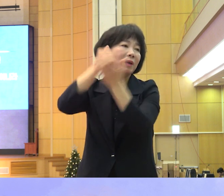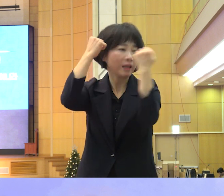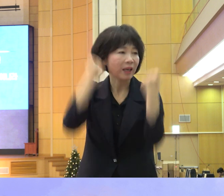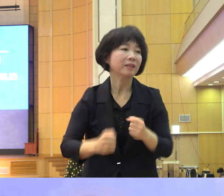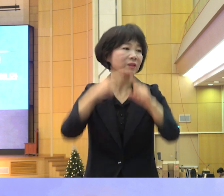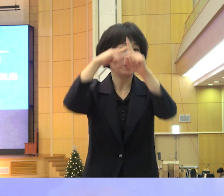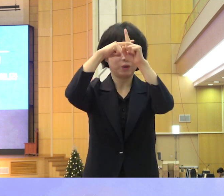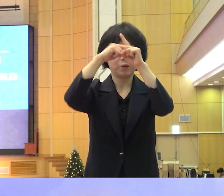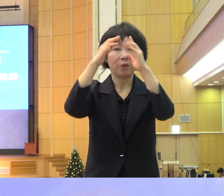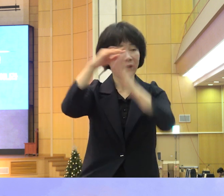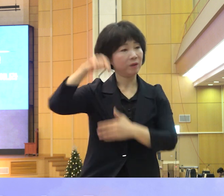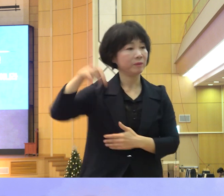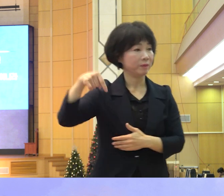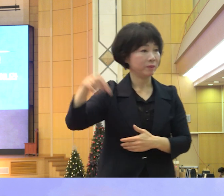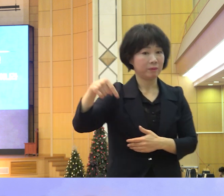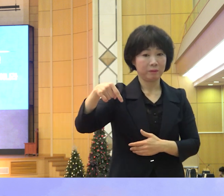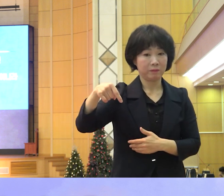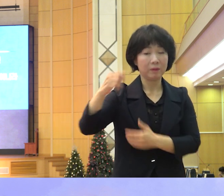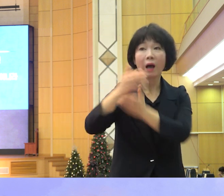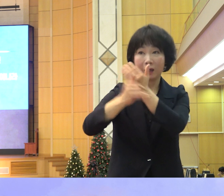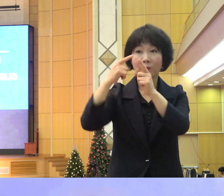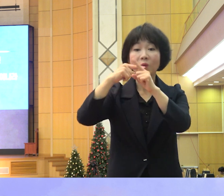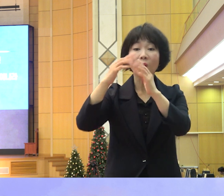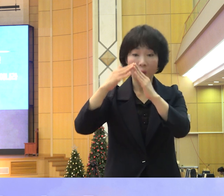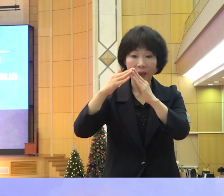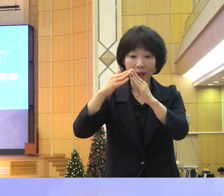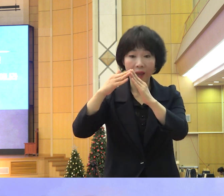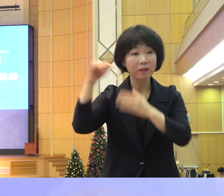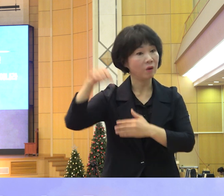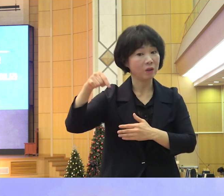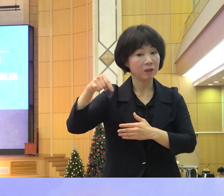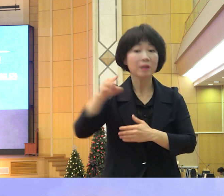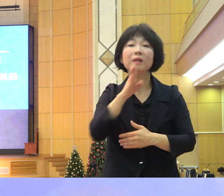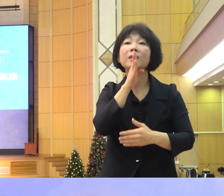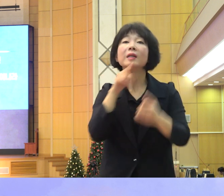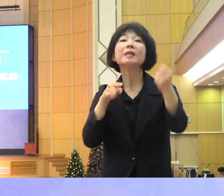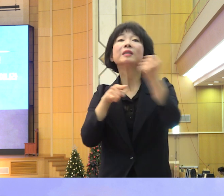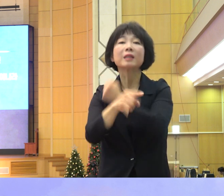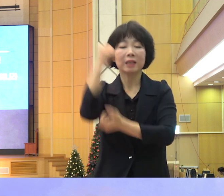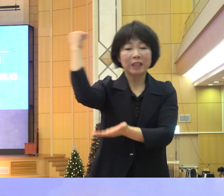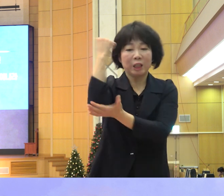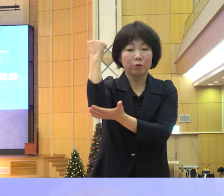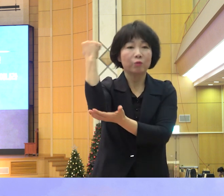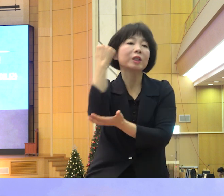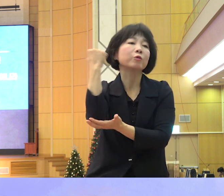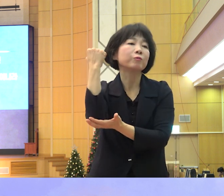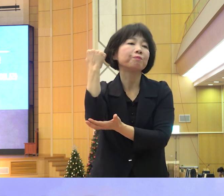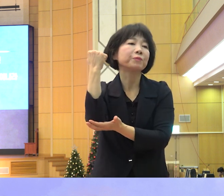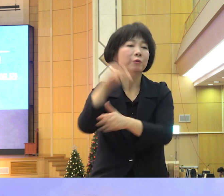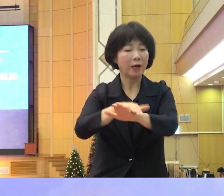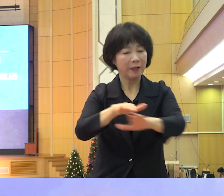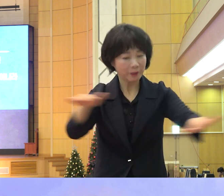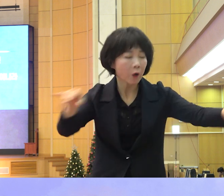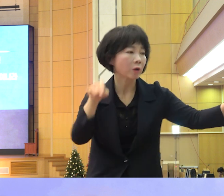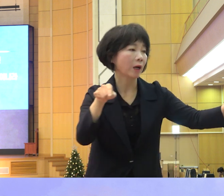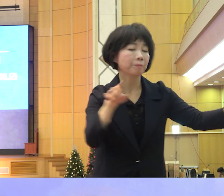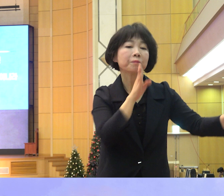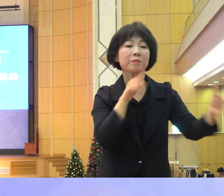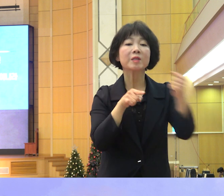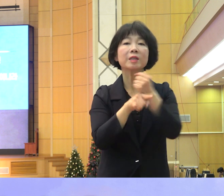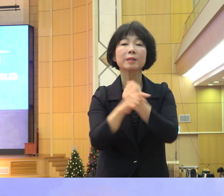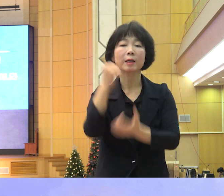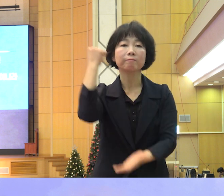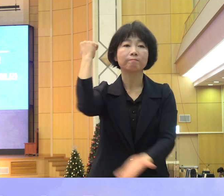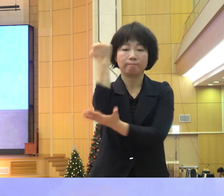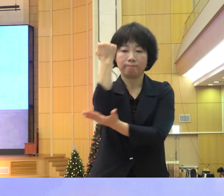하나님의 교회요. 하나님의 교회라면 진리의 기둥과 터이니라. 진리가 기둥처럼